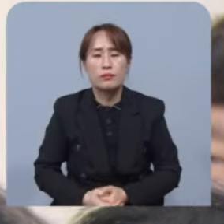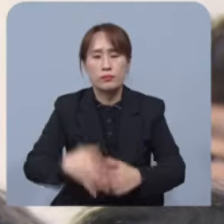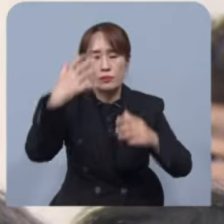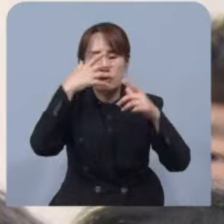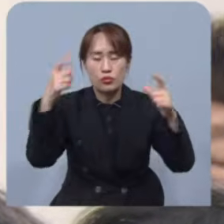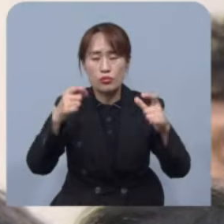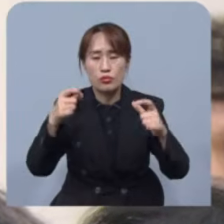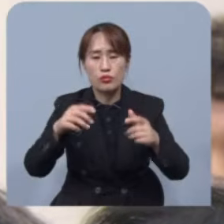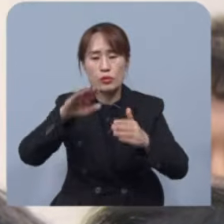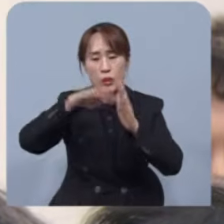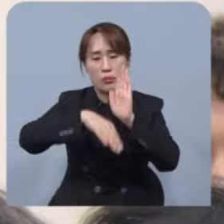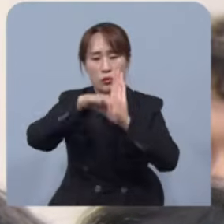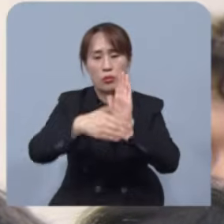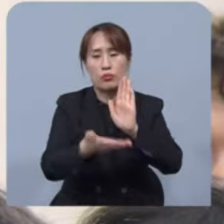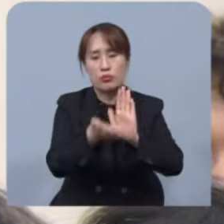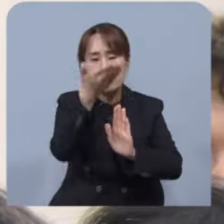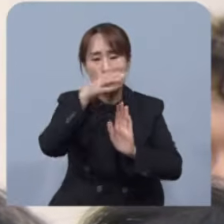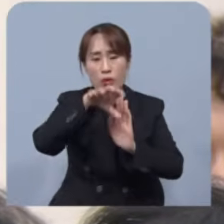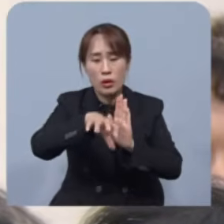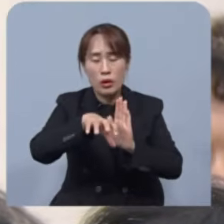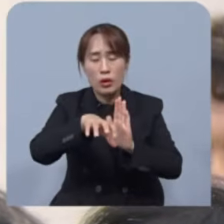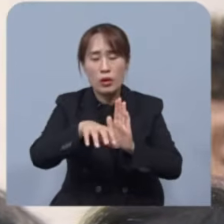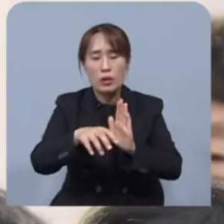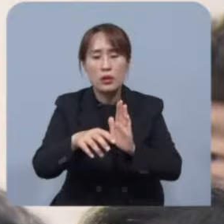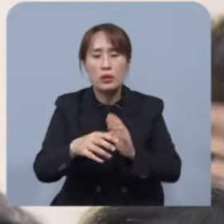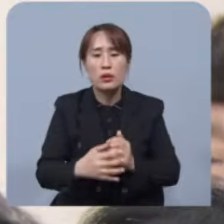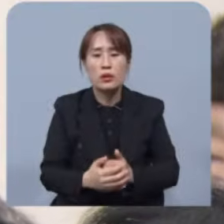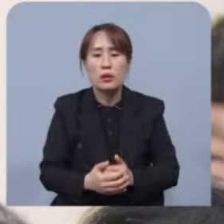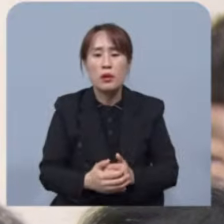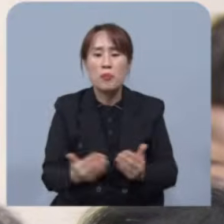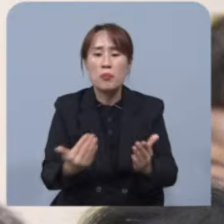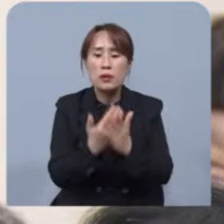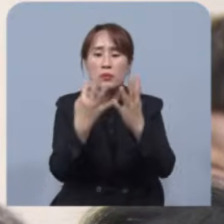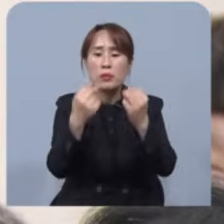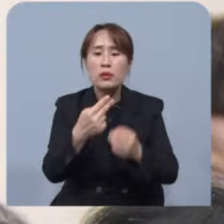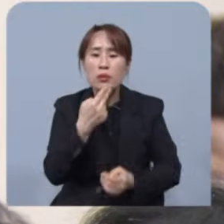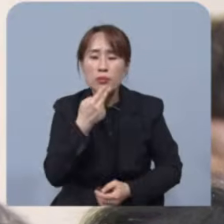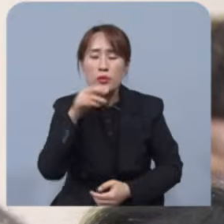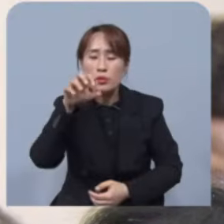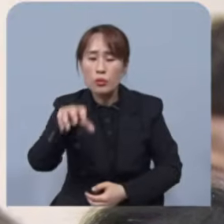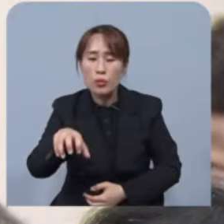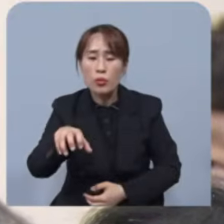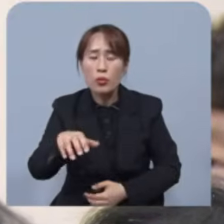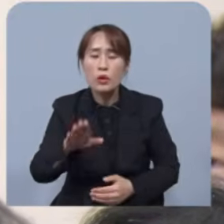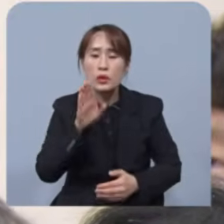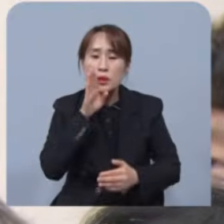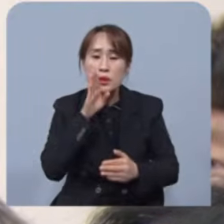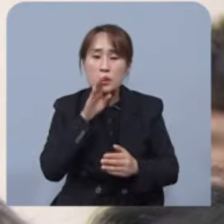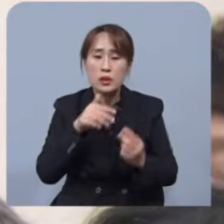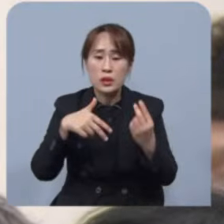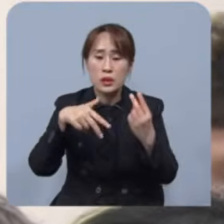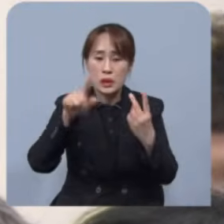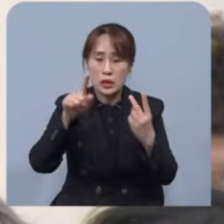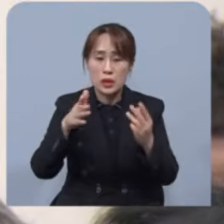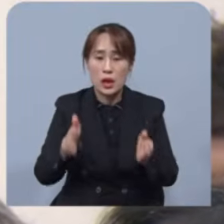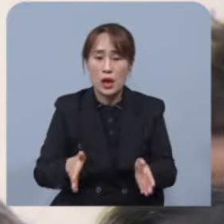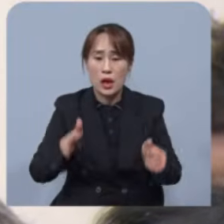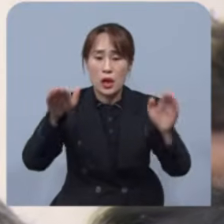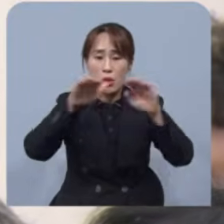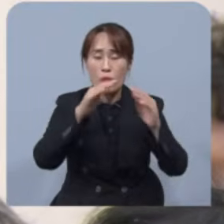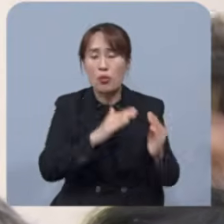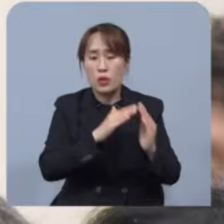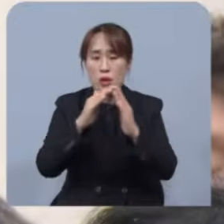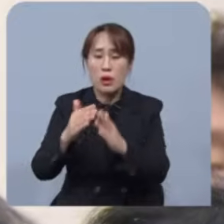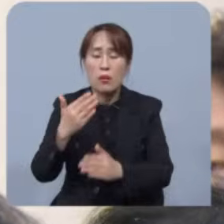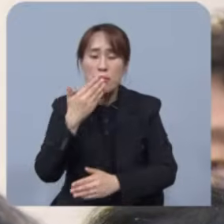충북의 남부권 및 북부권처럼 상대적으로 소외된 낙후 지역으로 실질적으로 배려할 정책적